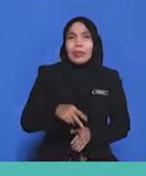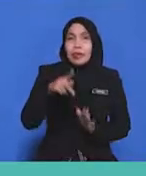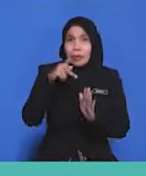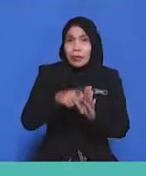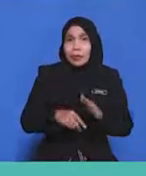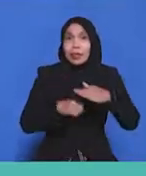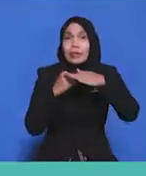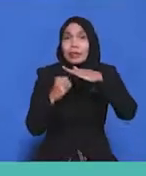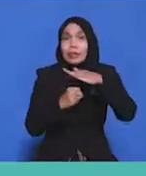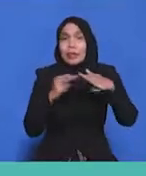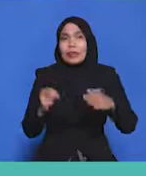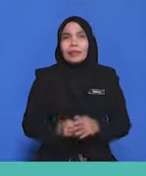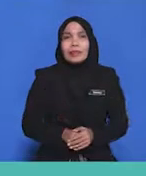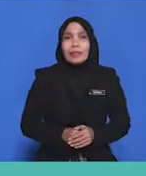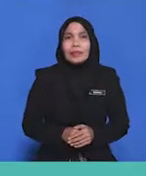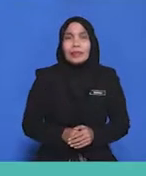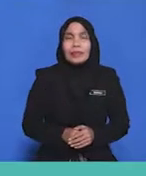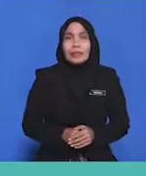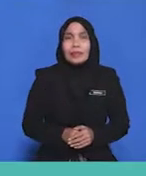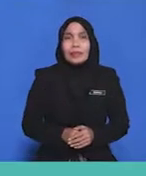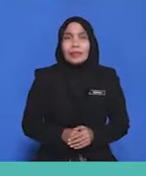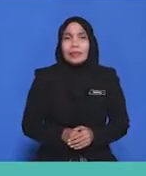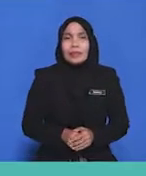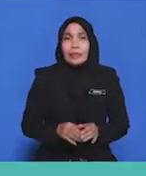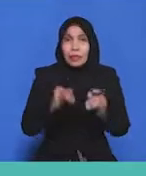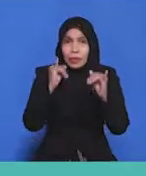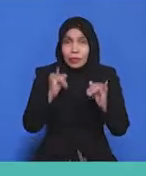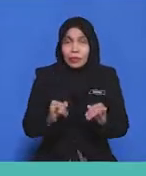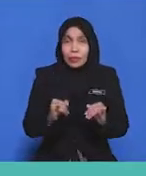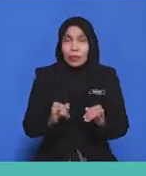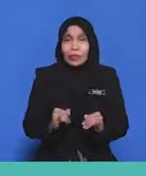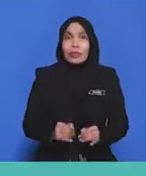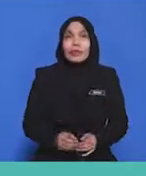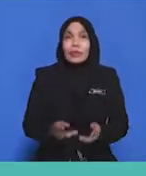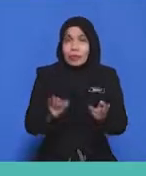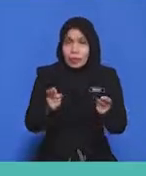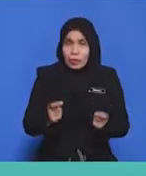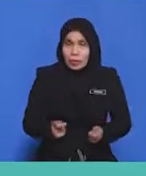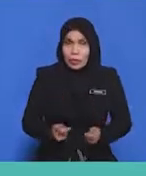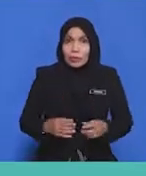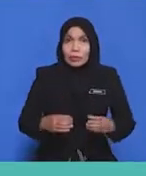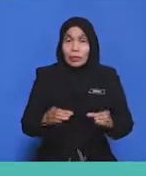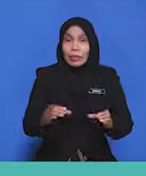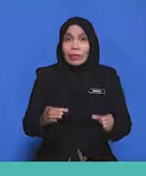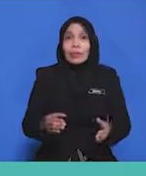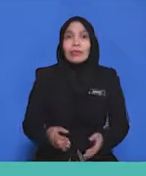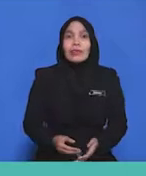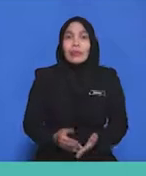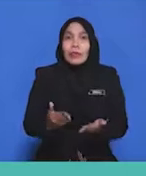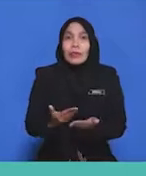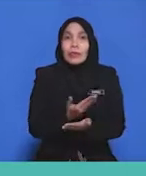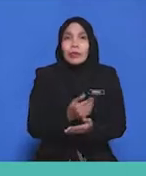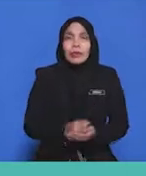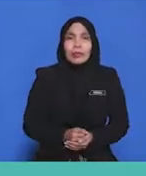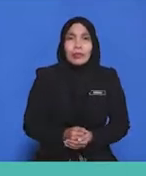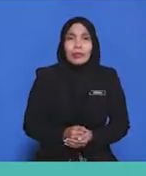diri dalam sukan tersebut menerima norma-norma yang dibawa oleh ejen sosialisasi dari